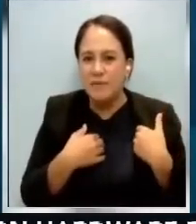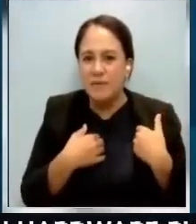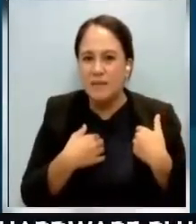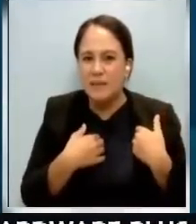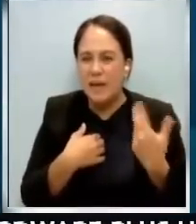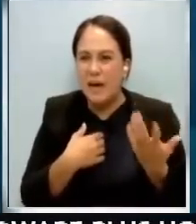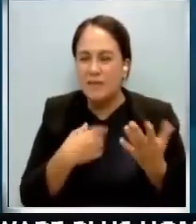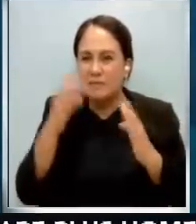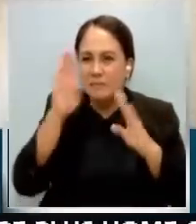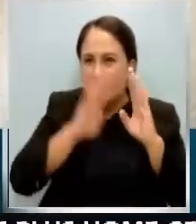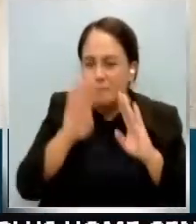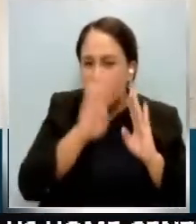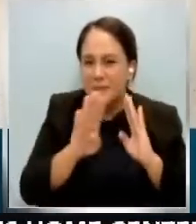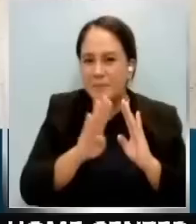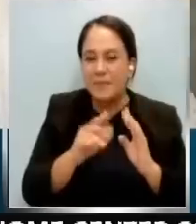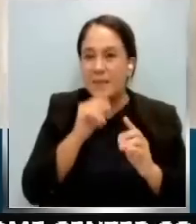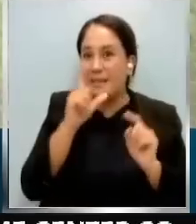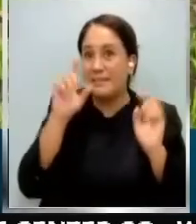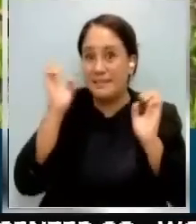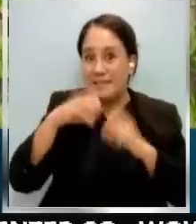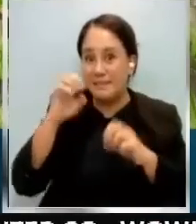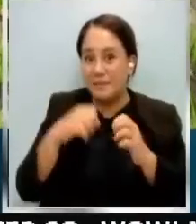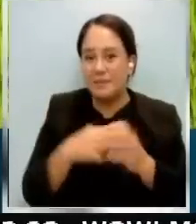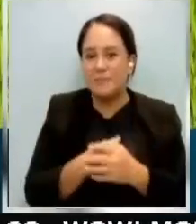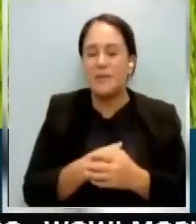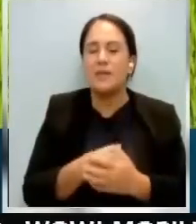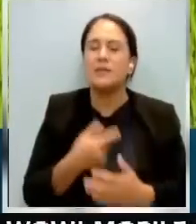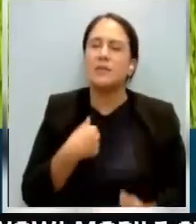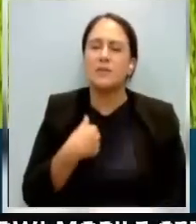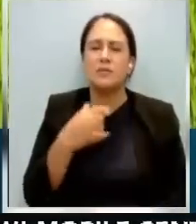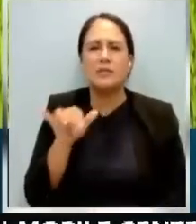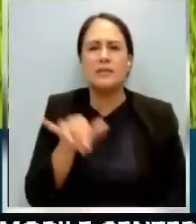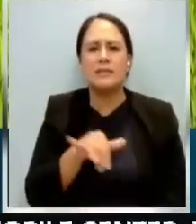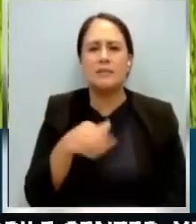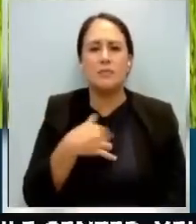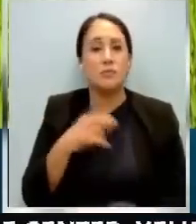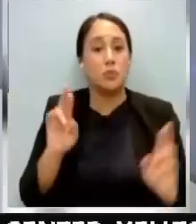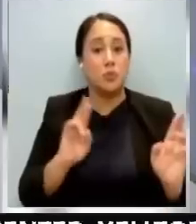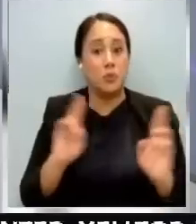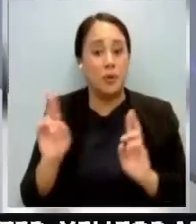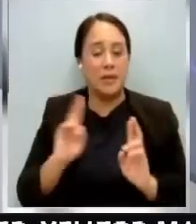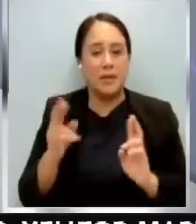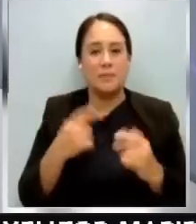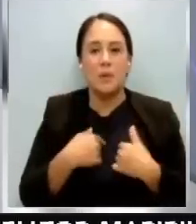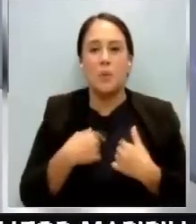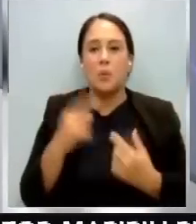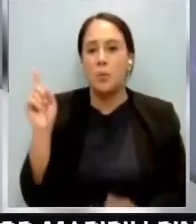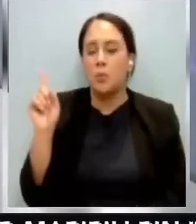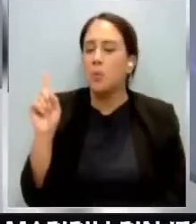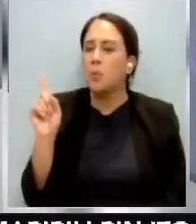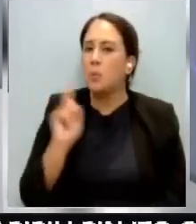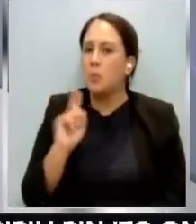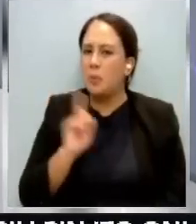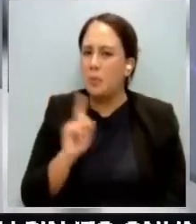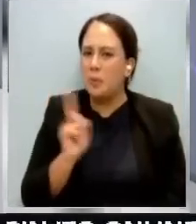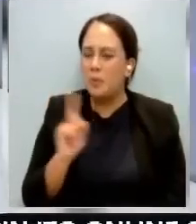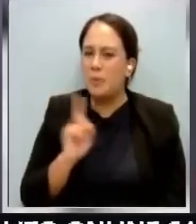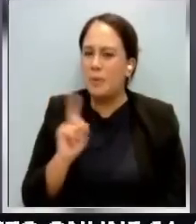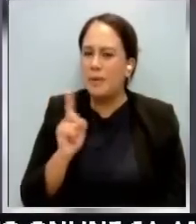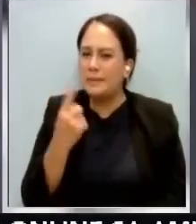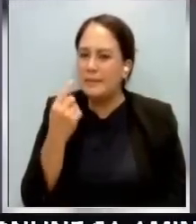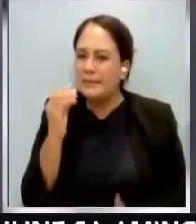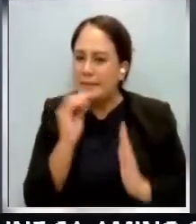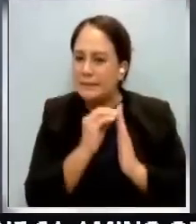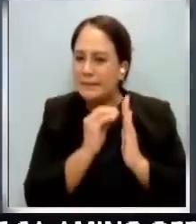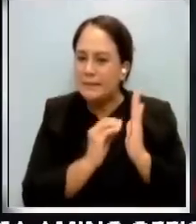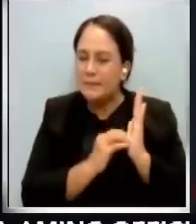merong iniinaasang mangyayari. Kahit pa paano, ready ako kung ano yung magiging laman ng report ko.